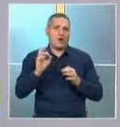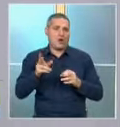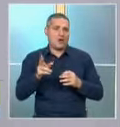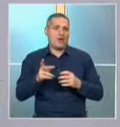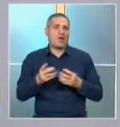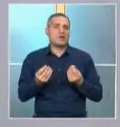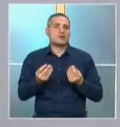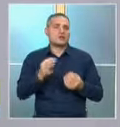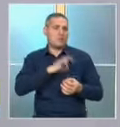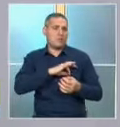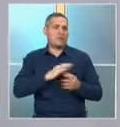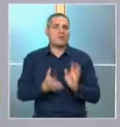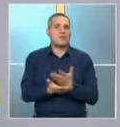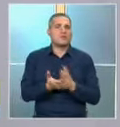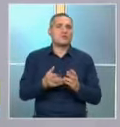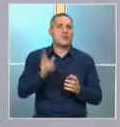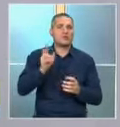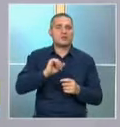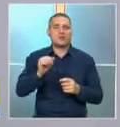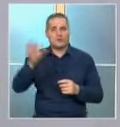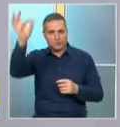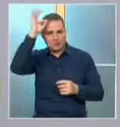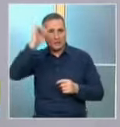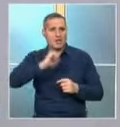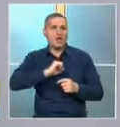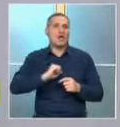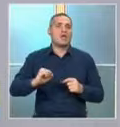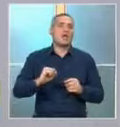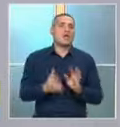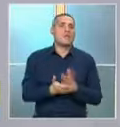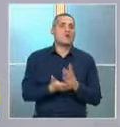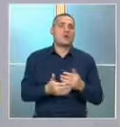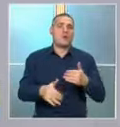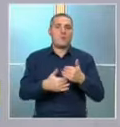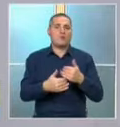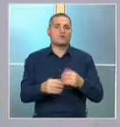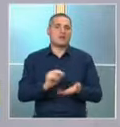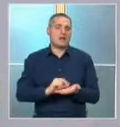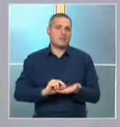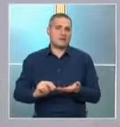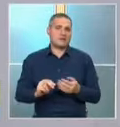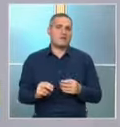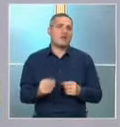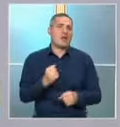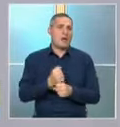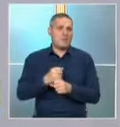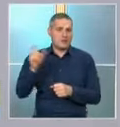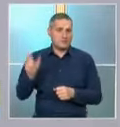се получават и между ученици и учители, и между помощен административен персонал и работата ни с